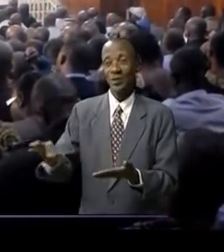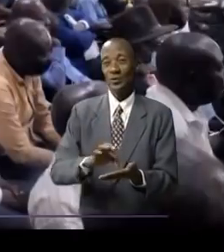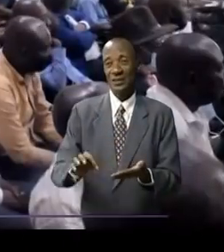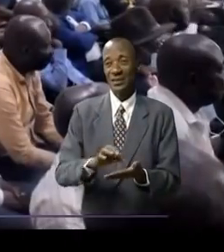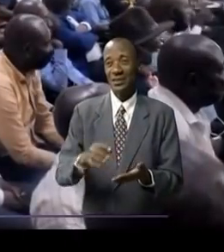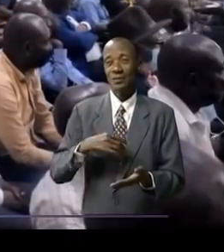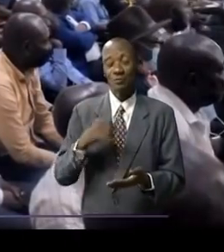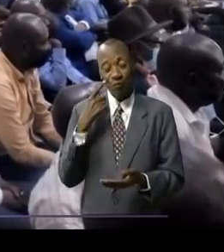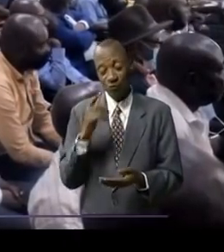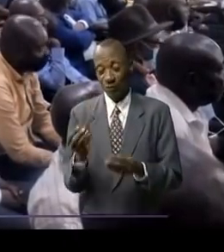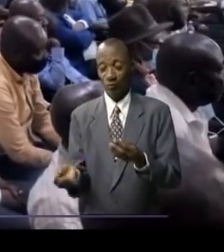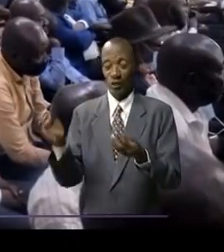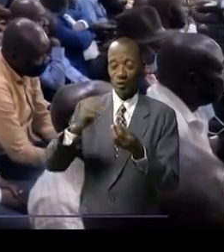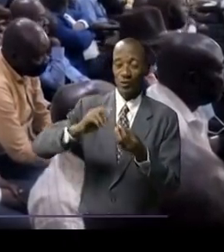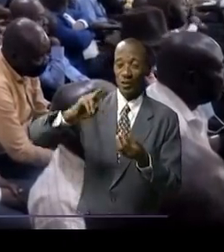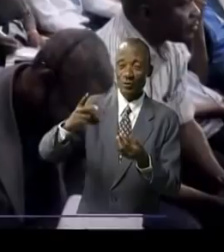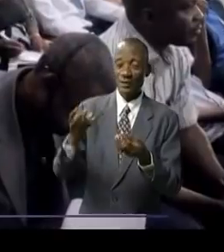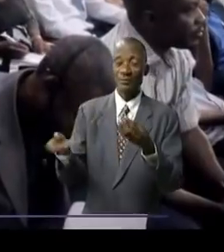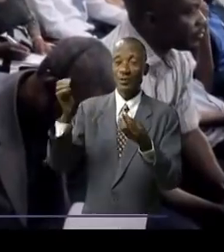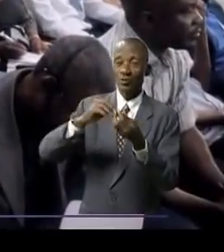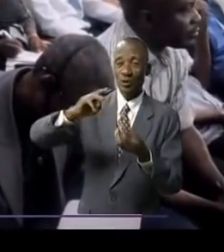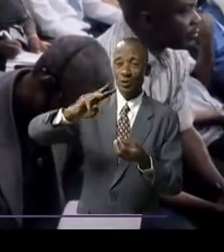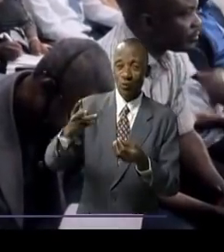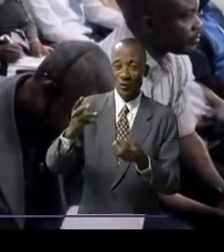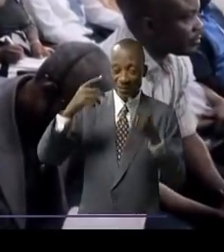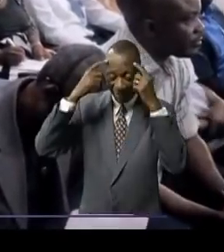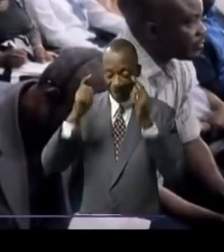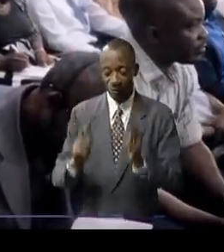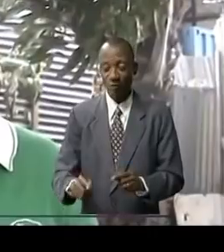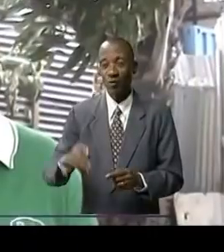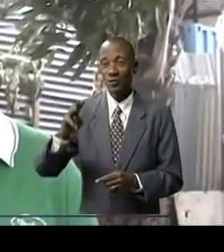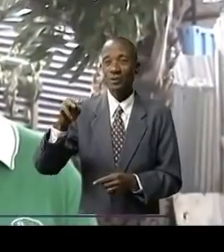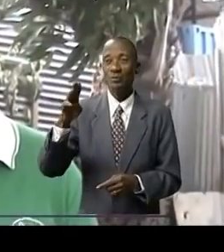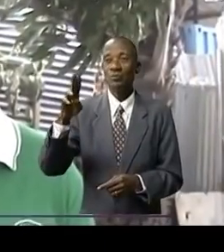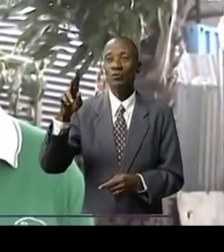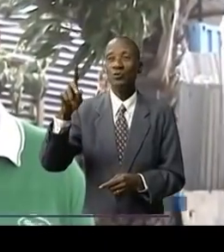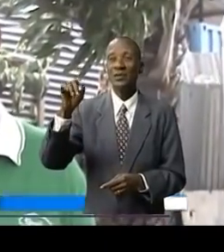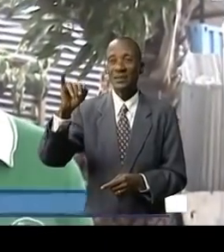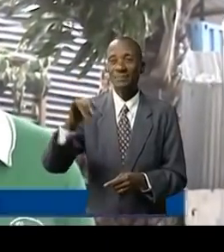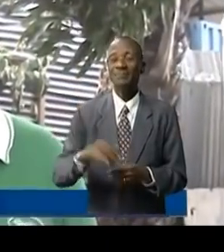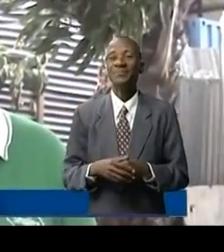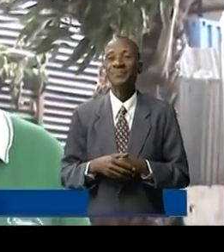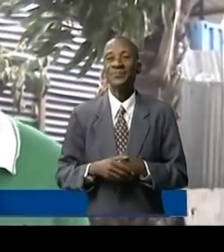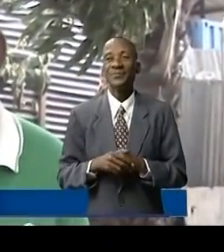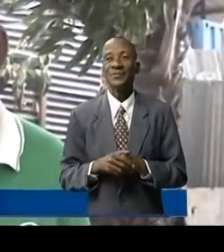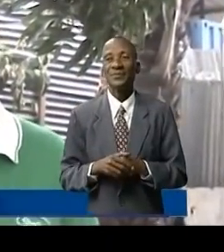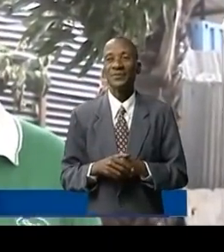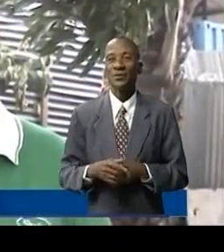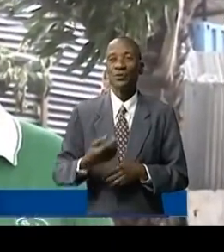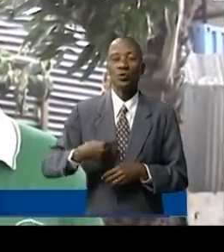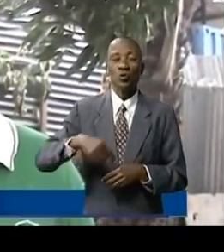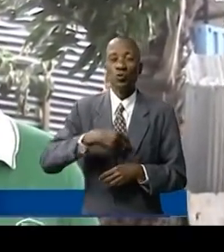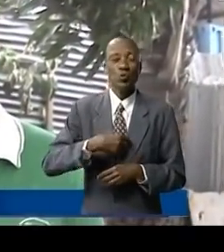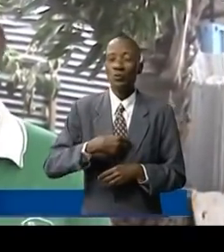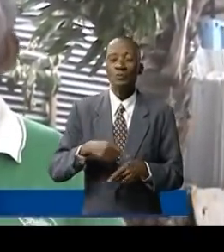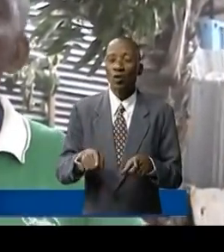deuxième et du troisième palier des accords de Mboudi, toujours en souffrance. Les enseignants que nous sommes mal payés. Il y avait